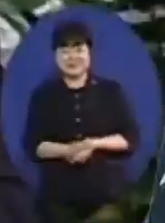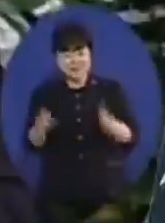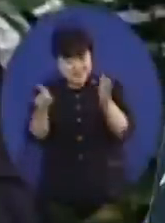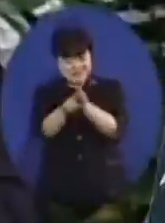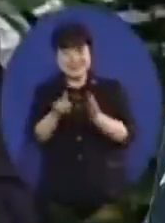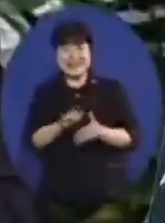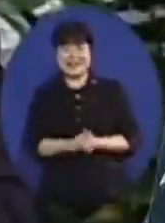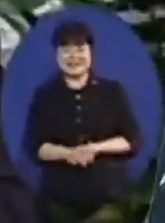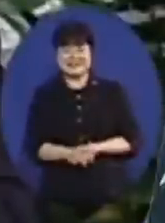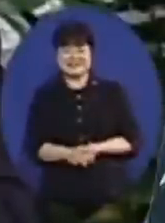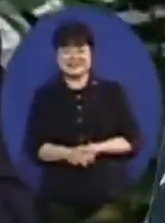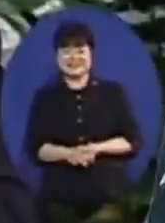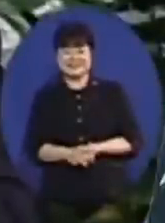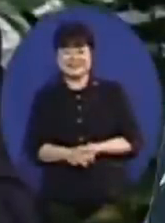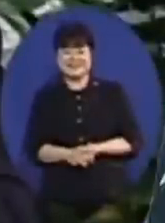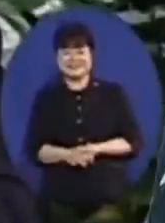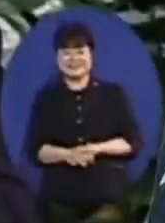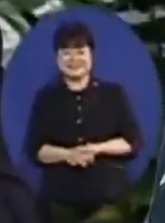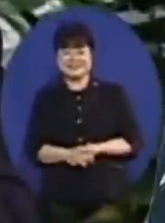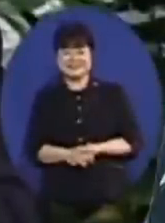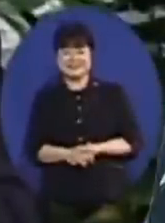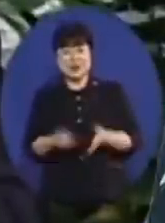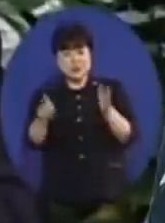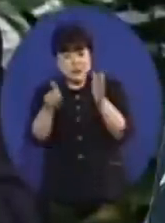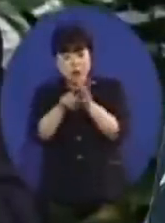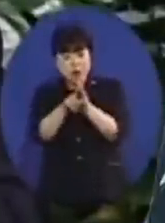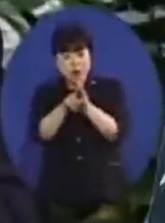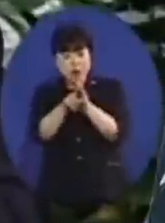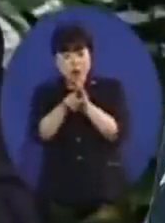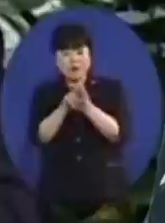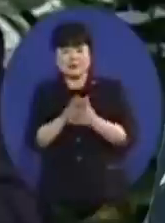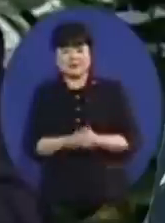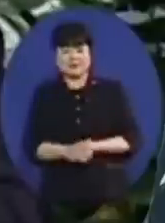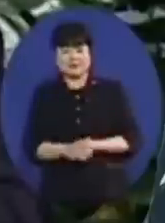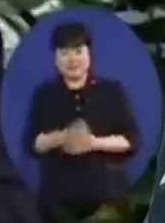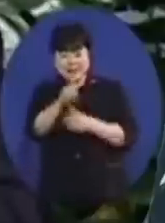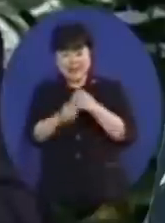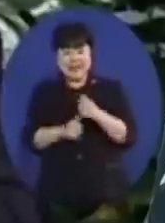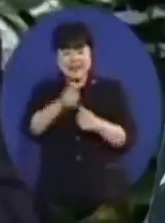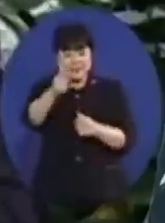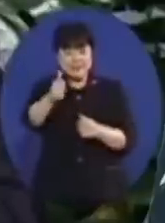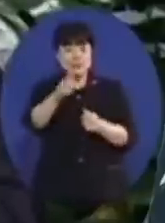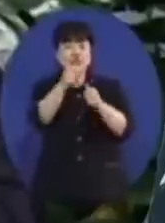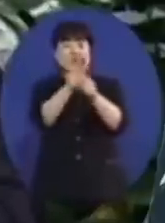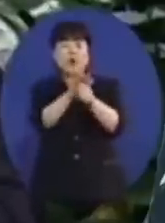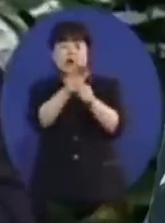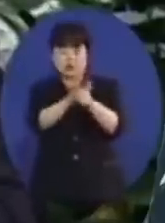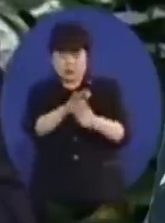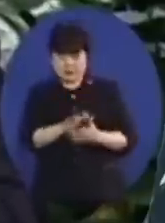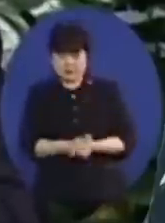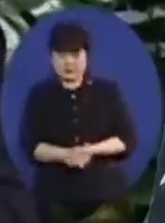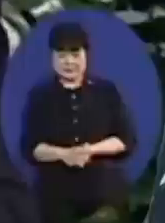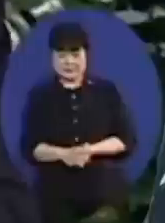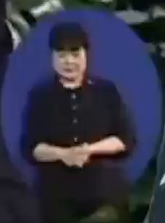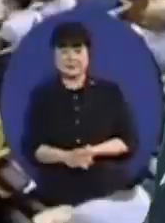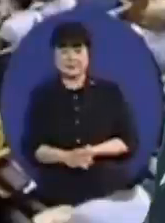믿습니다 그 믿으면 하나님이 그렇게 역사하세요